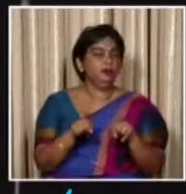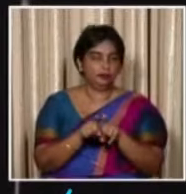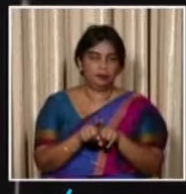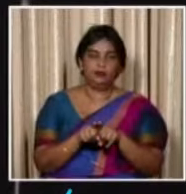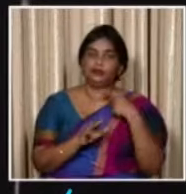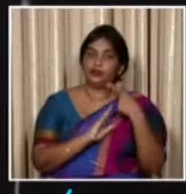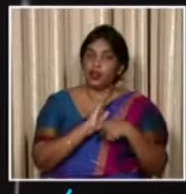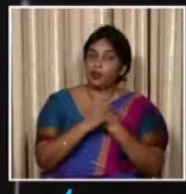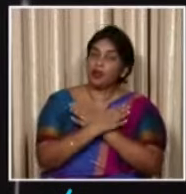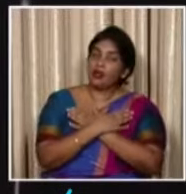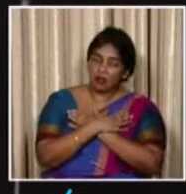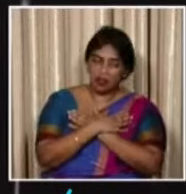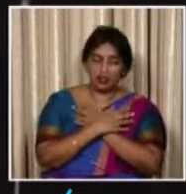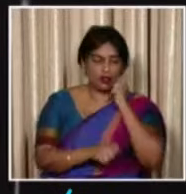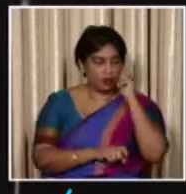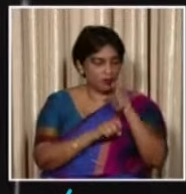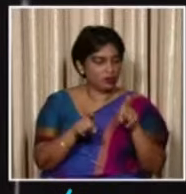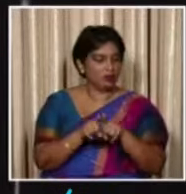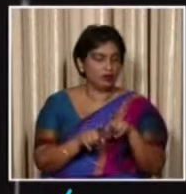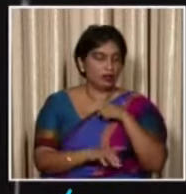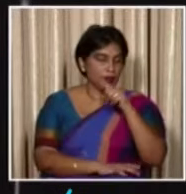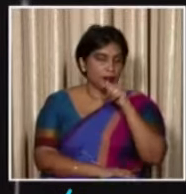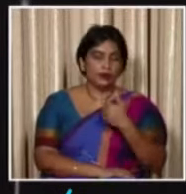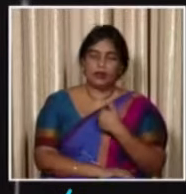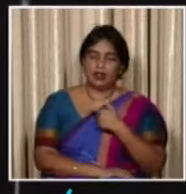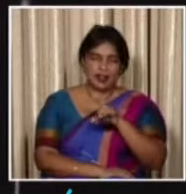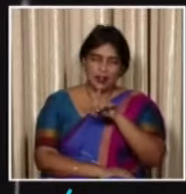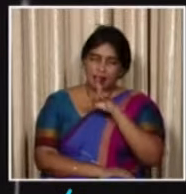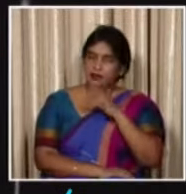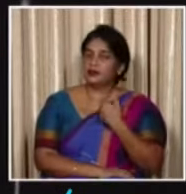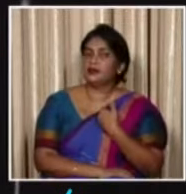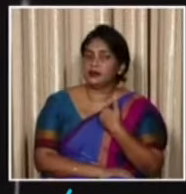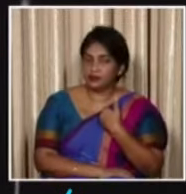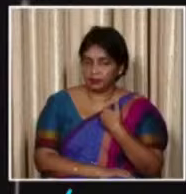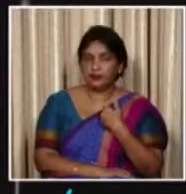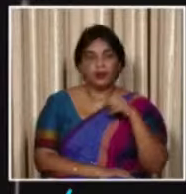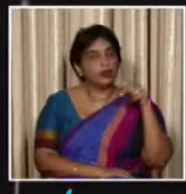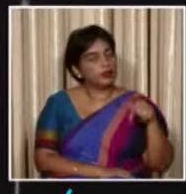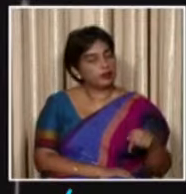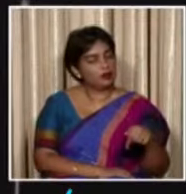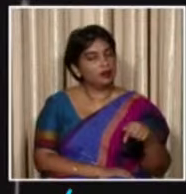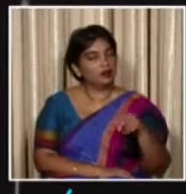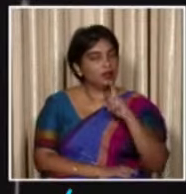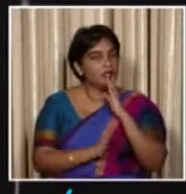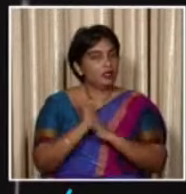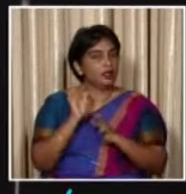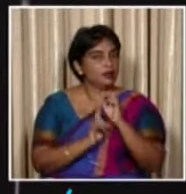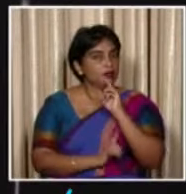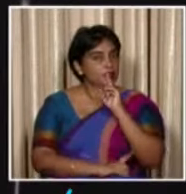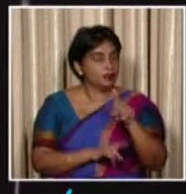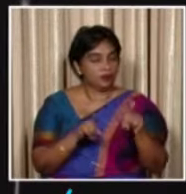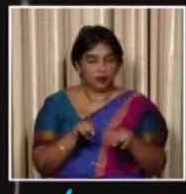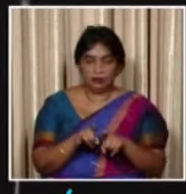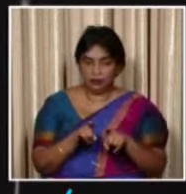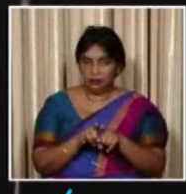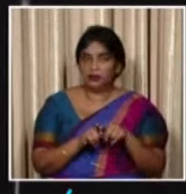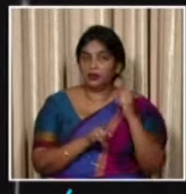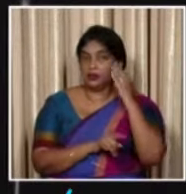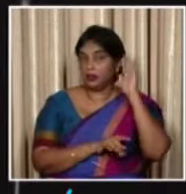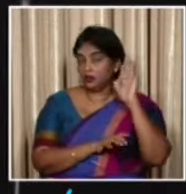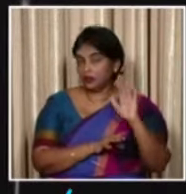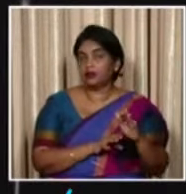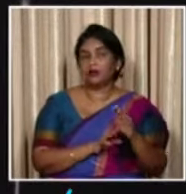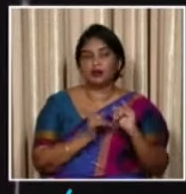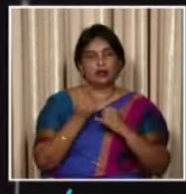රට රාජ්‍ය කරන අය හැටියට අපි අත වශයෙන්ම ඒකට ලැජ්ජා වෙන්න ඕනේ. අද අර මන්ත්‍රීතුමිය කිව්වා වගේ කාන්තාව